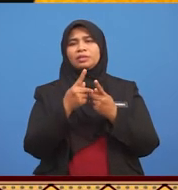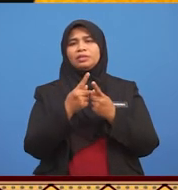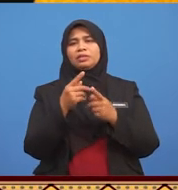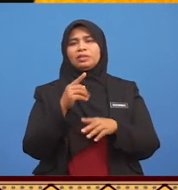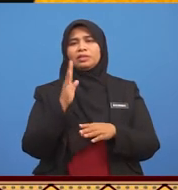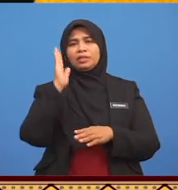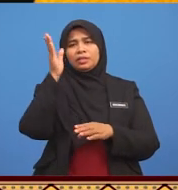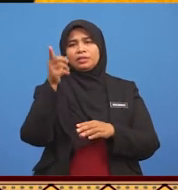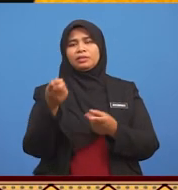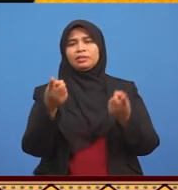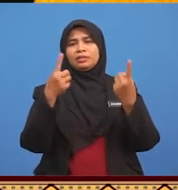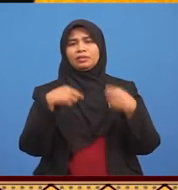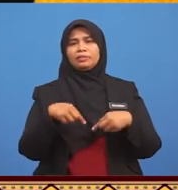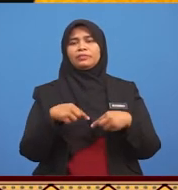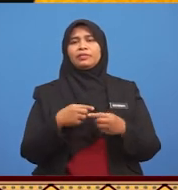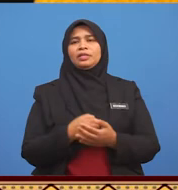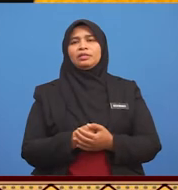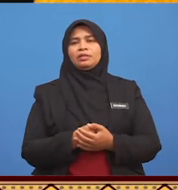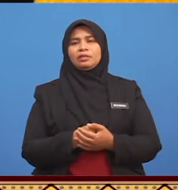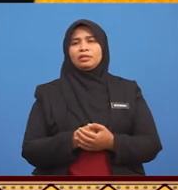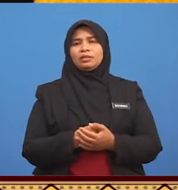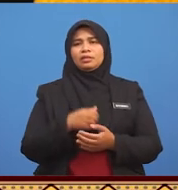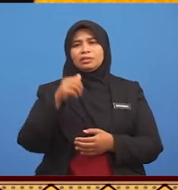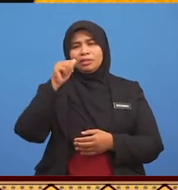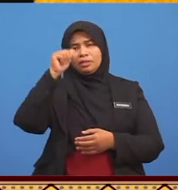Ilal liqa wa ma'assalama wa billahi